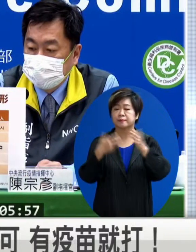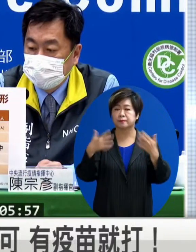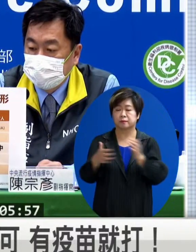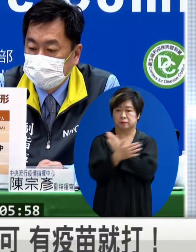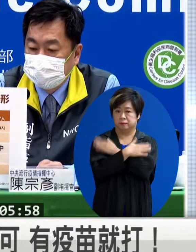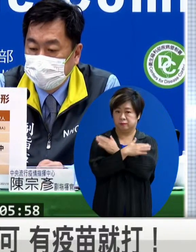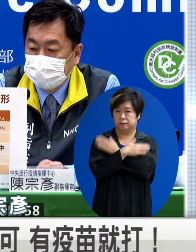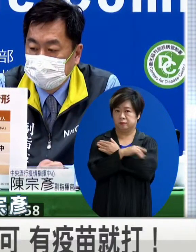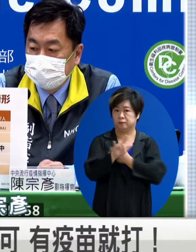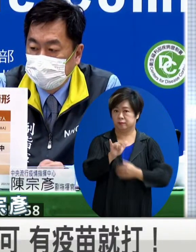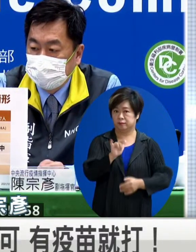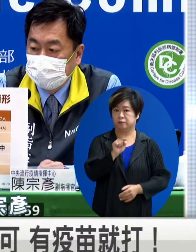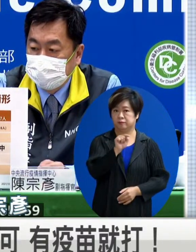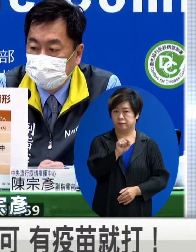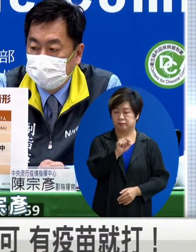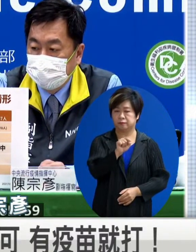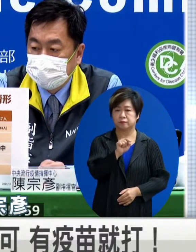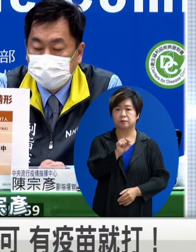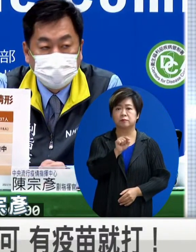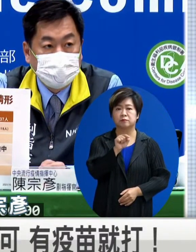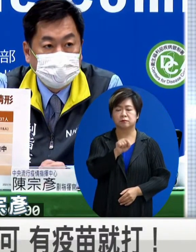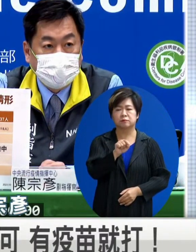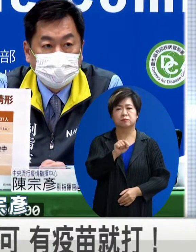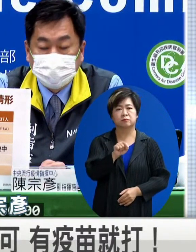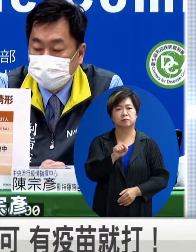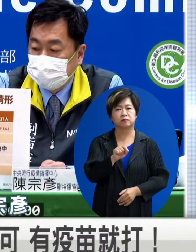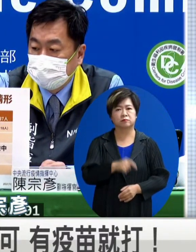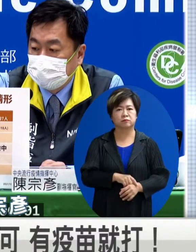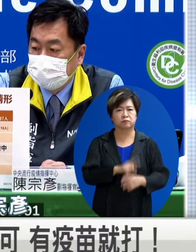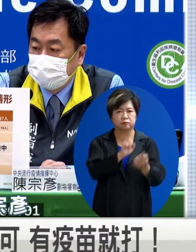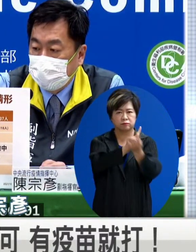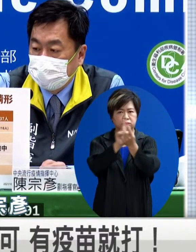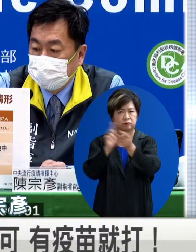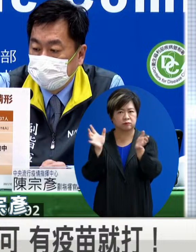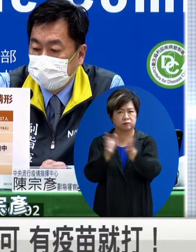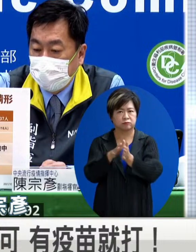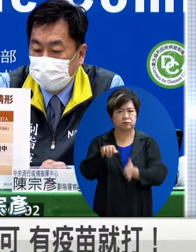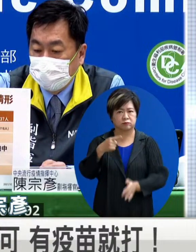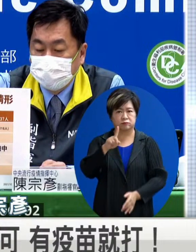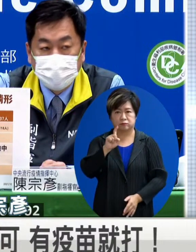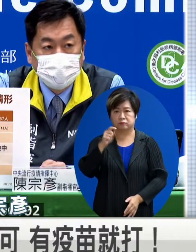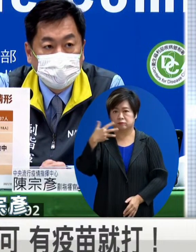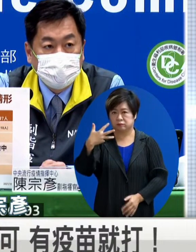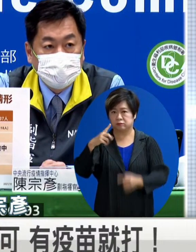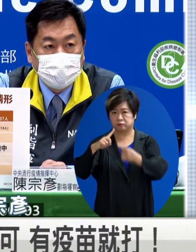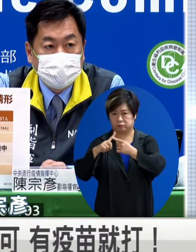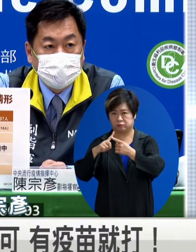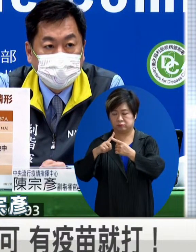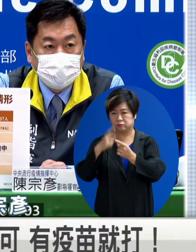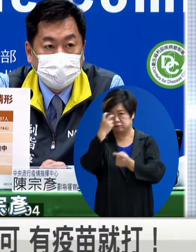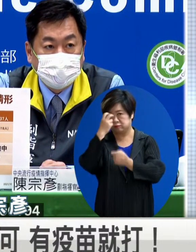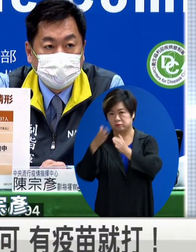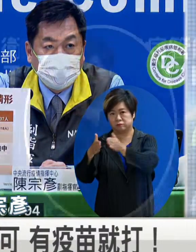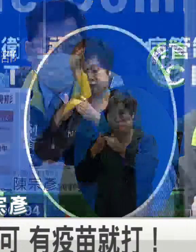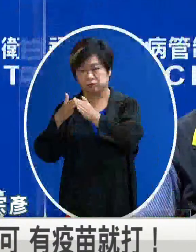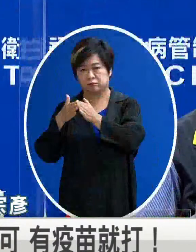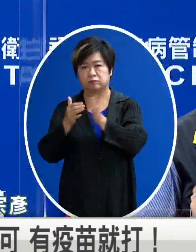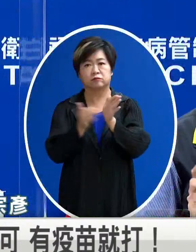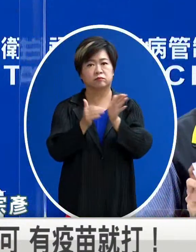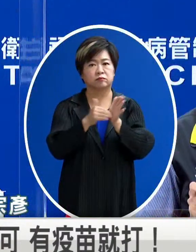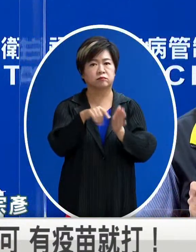园教师的部分，那我们会总共会采检的是有118位，那目前已经采